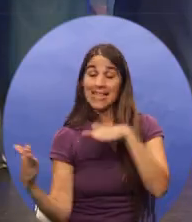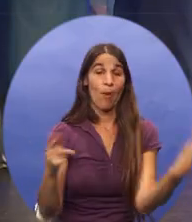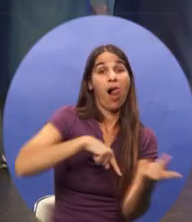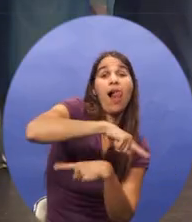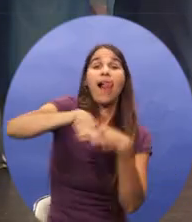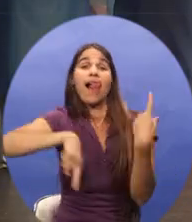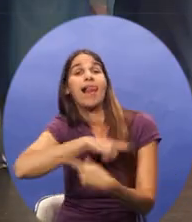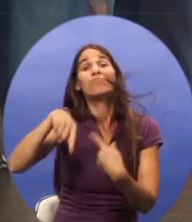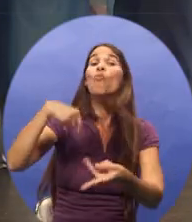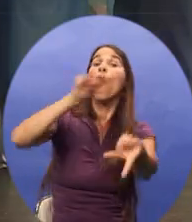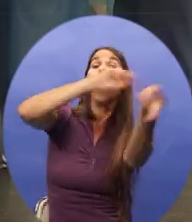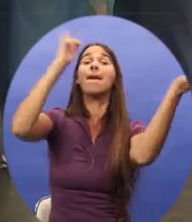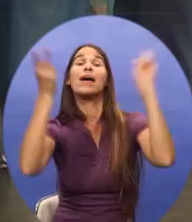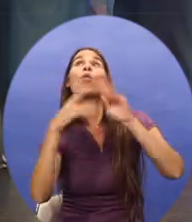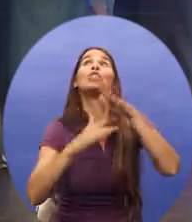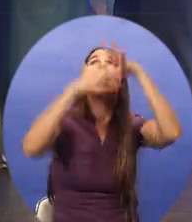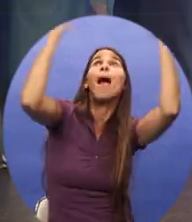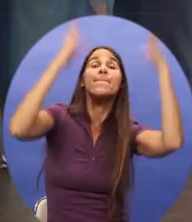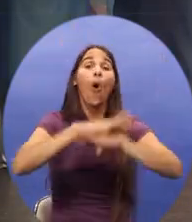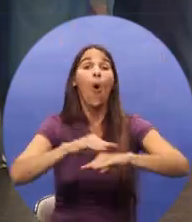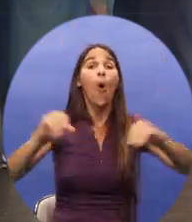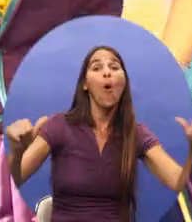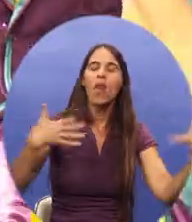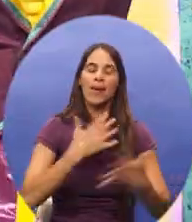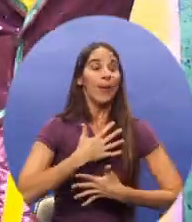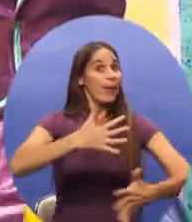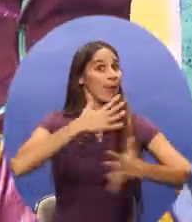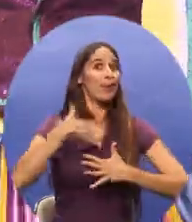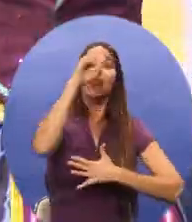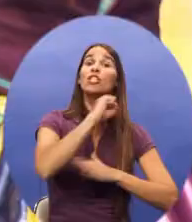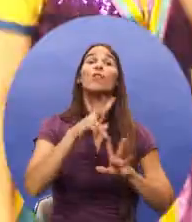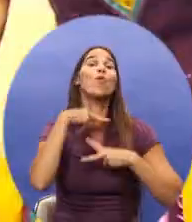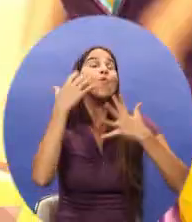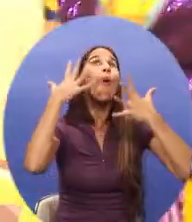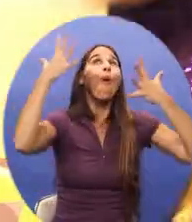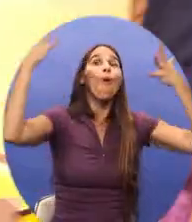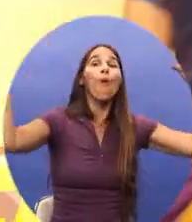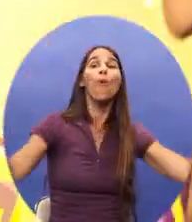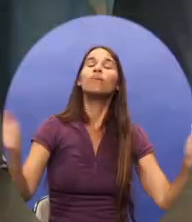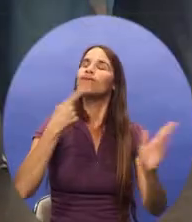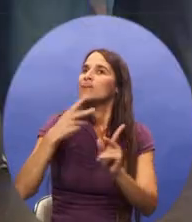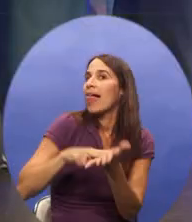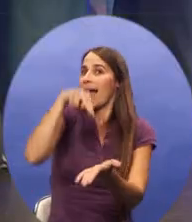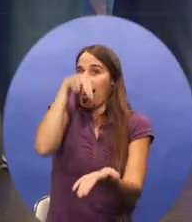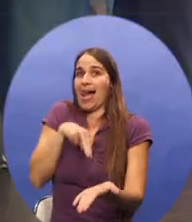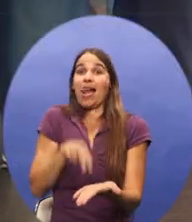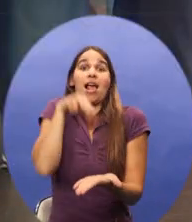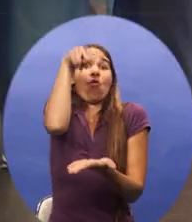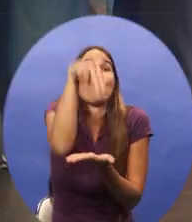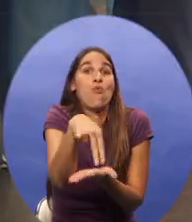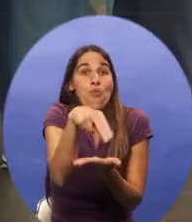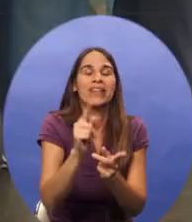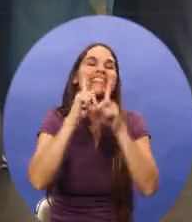יכול. ימין שמאל סבוב עגול, עולם גדול, שמיים חול, ניקח הרבה אוויר, נשיר בקול.